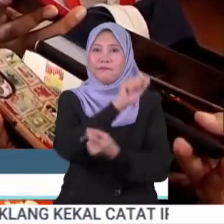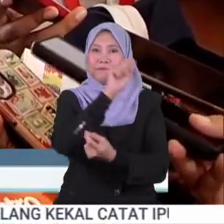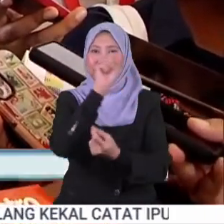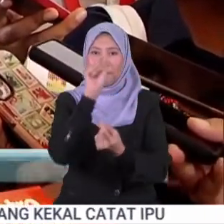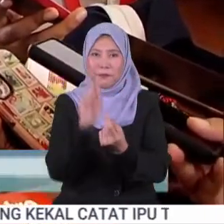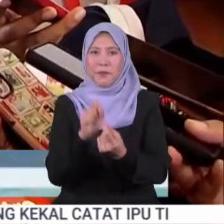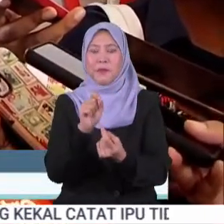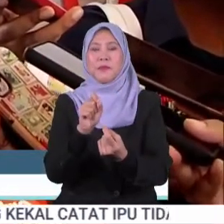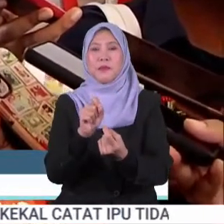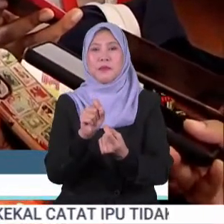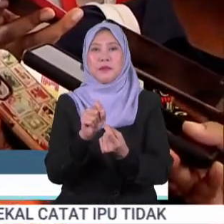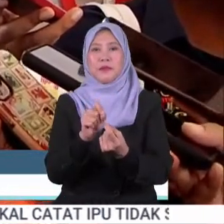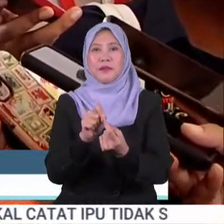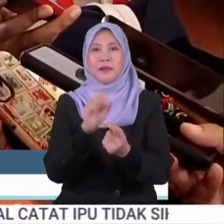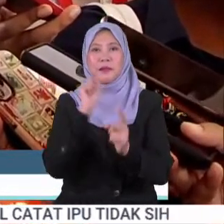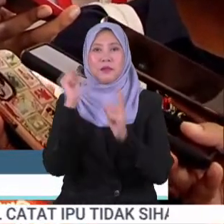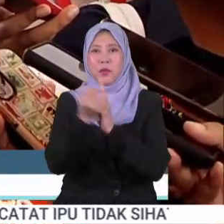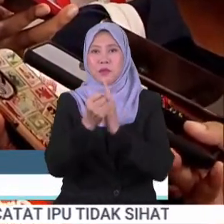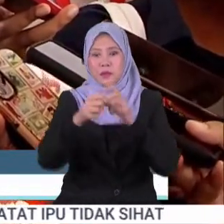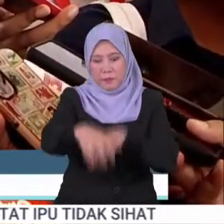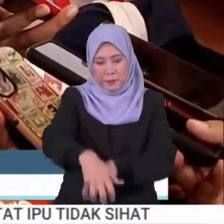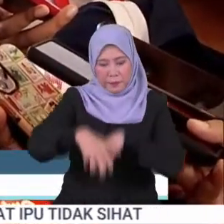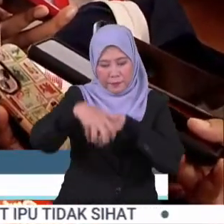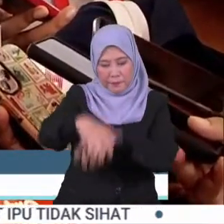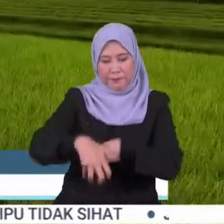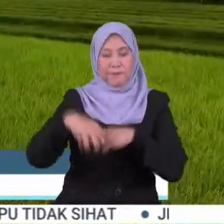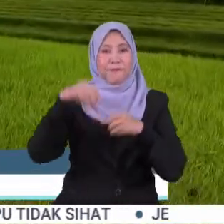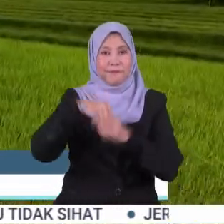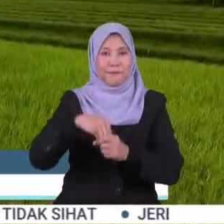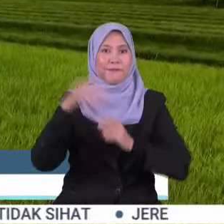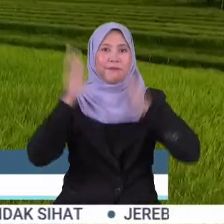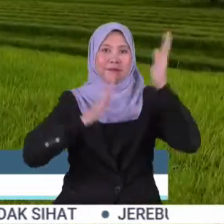bertepatan dengan keadaan pertanian di negara kita.